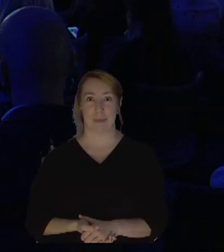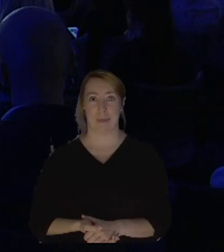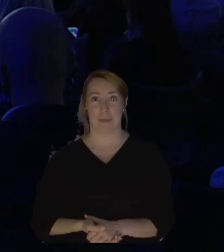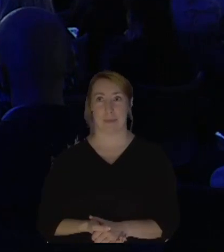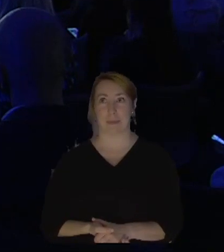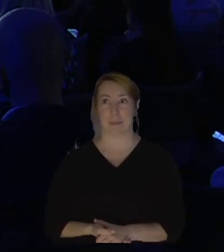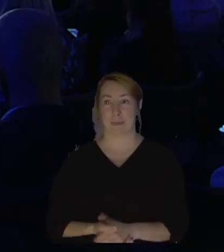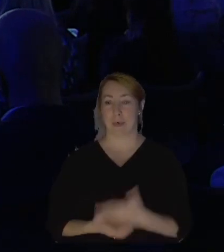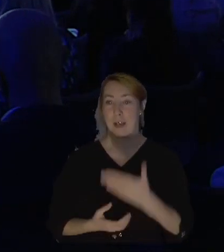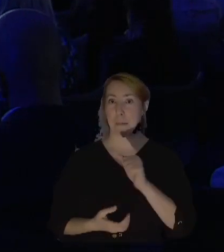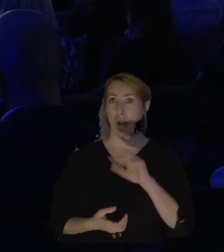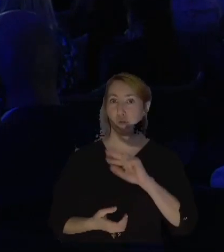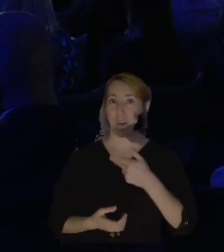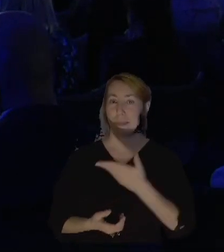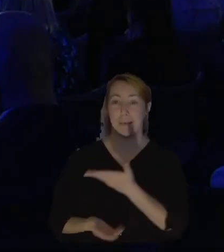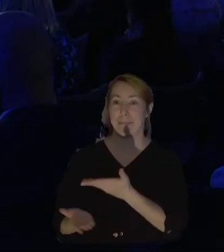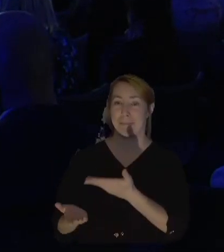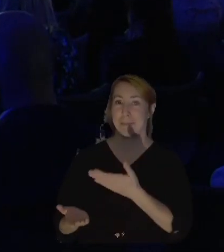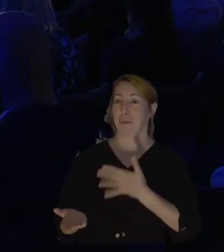Marzena.